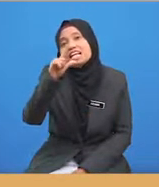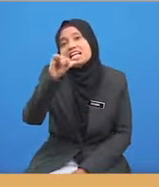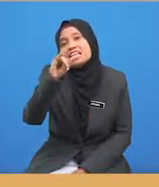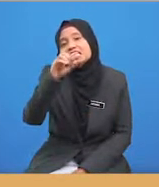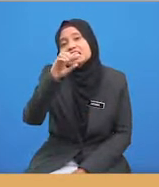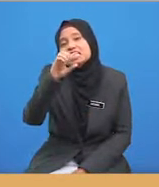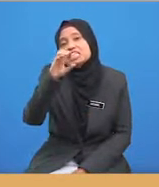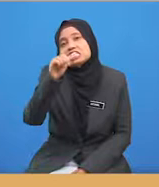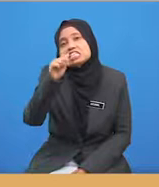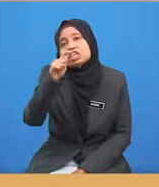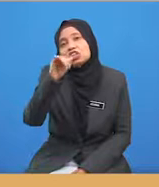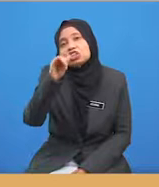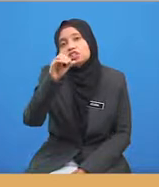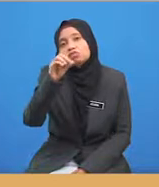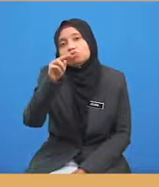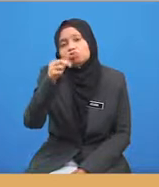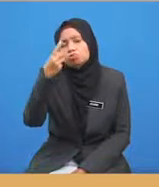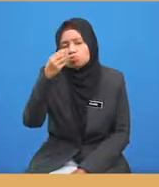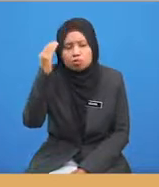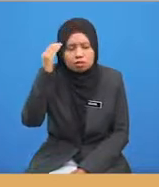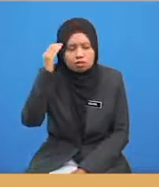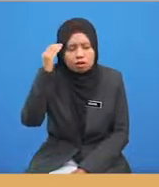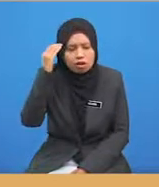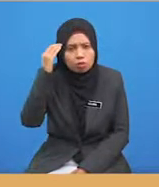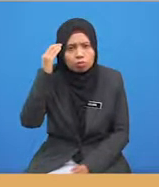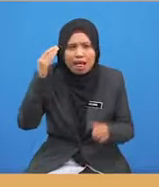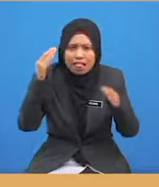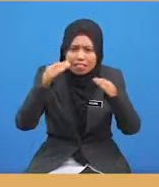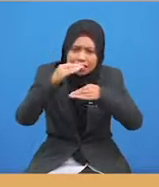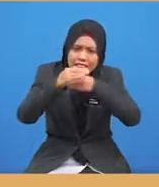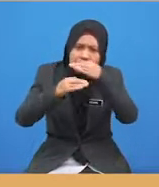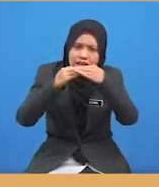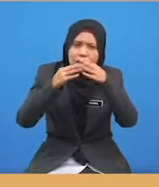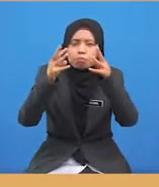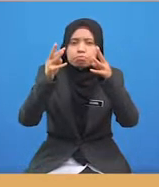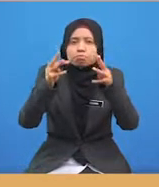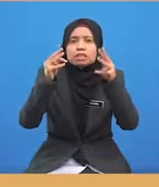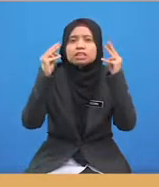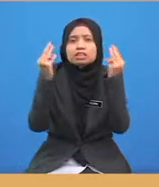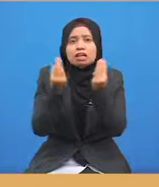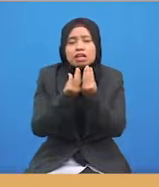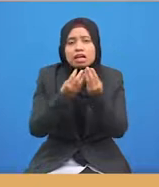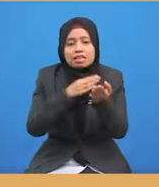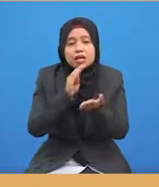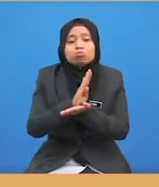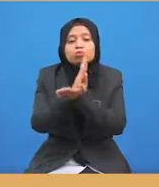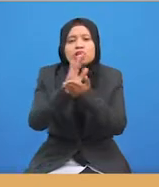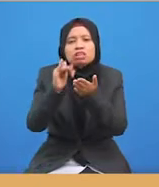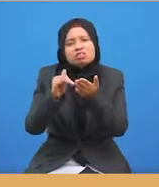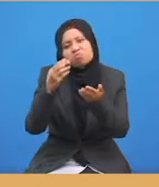bagi menggambarkan tahap sesuatu masyarakat atau budaya yang